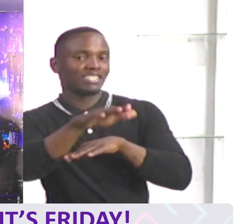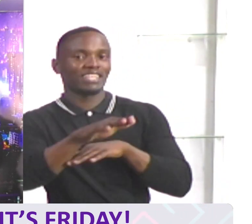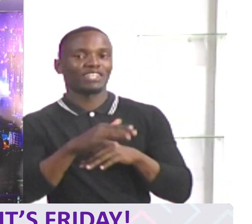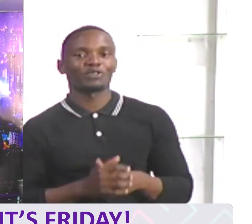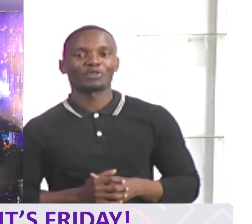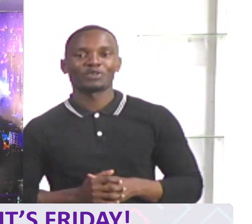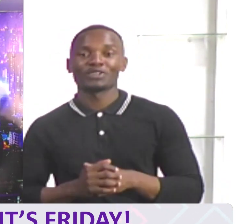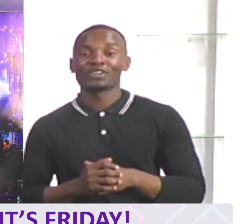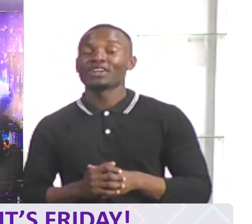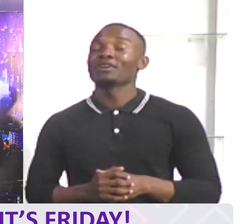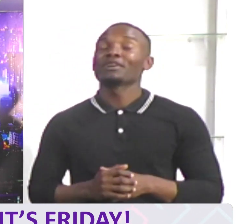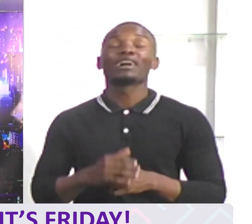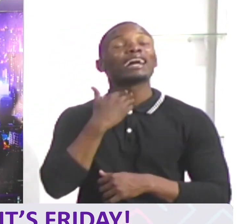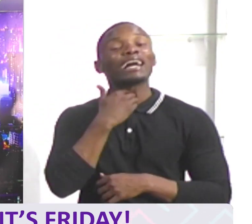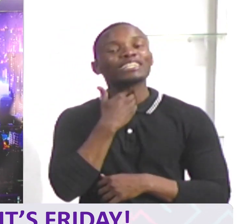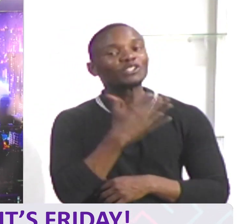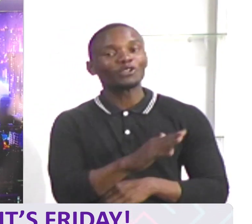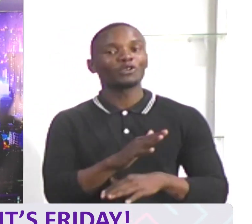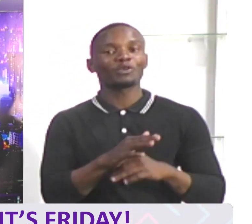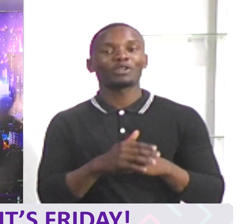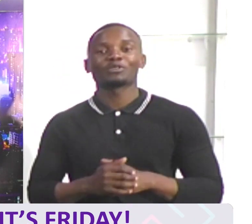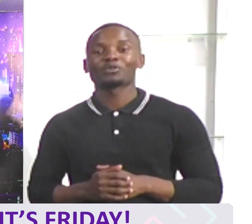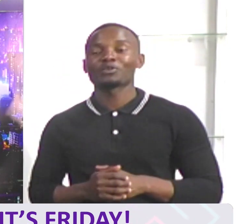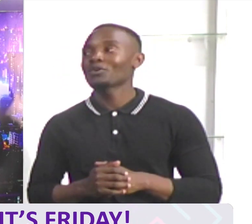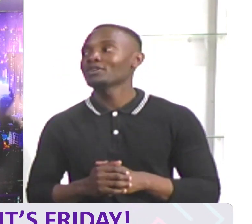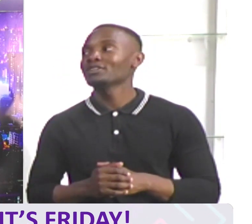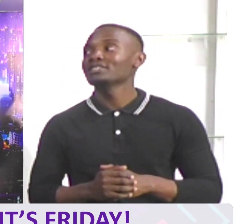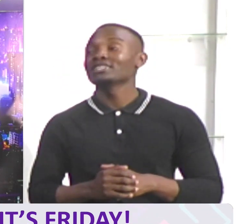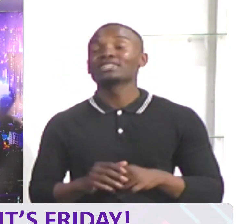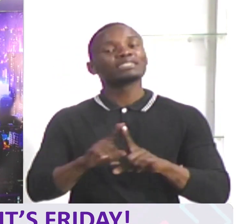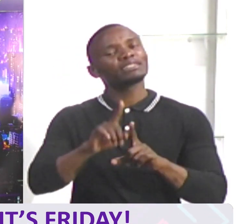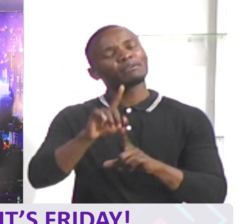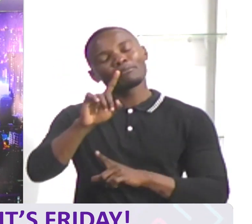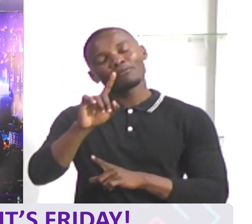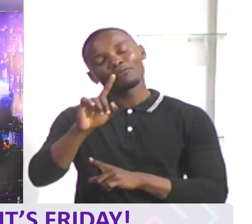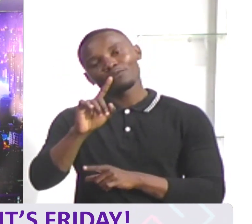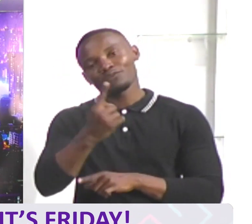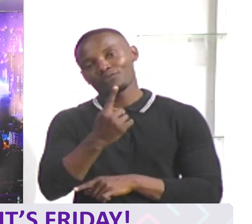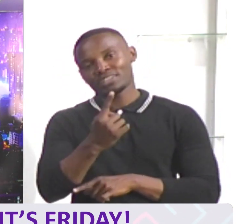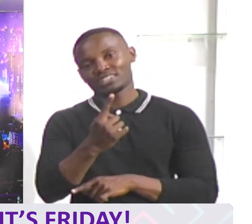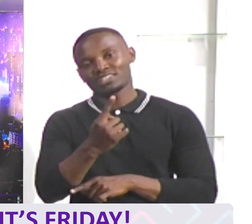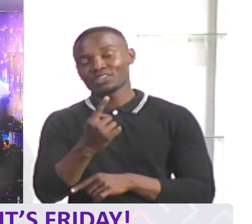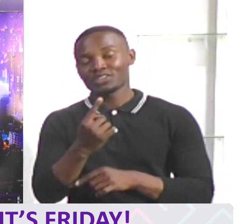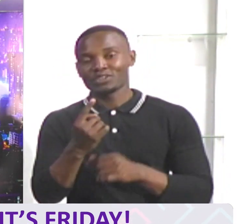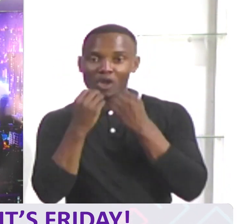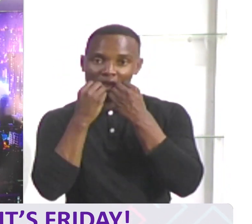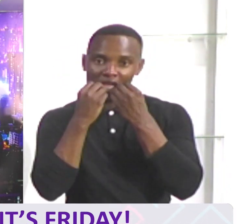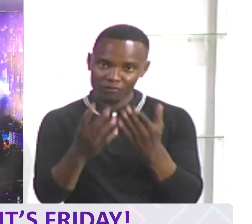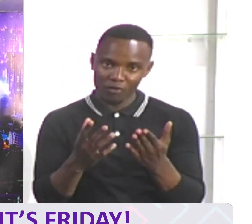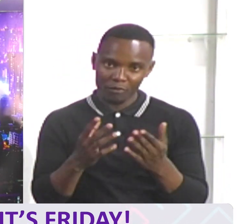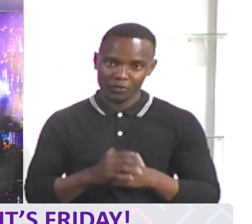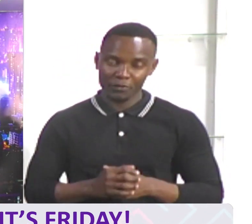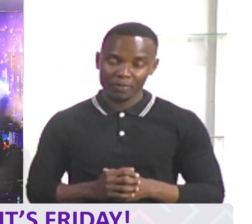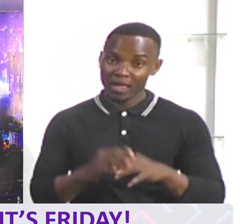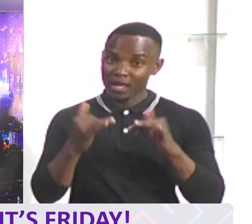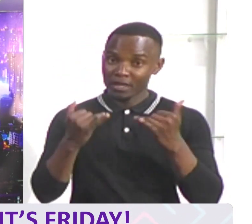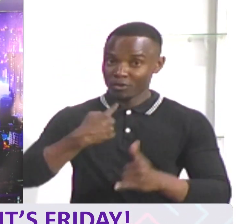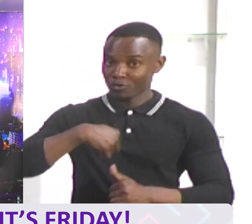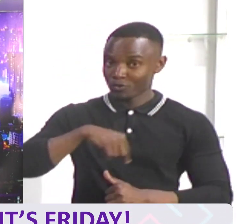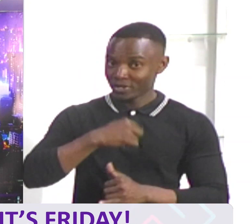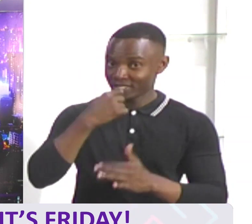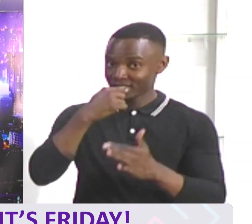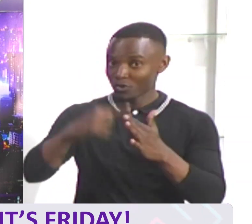message? Hataki kutumwa, afadhali. Na mimi nataka hilo iko message yetu ya kwanza 2024 together, the playlist. The playlist game tunakuambia ni